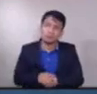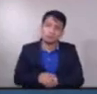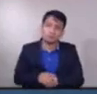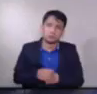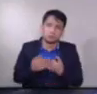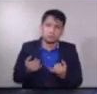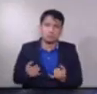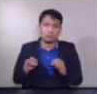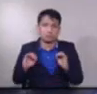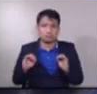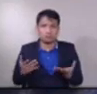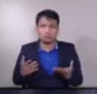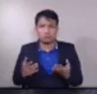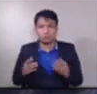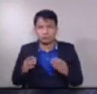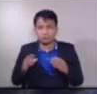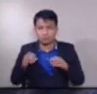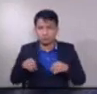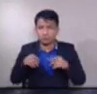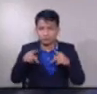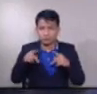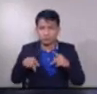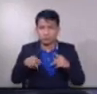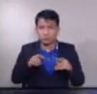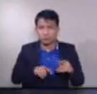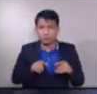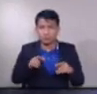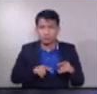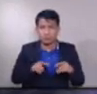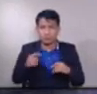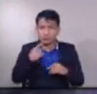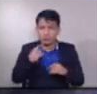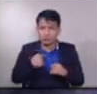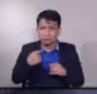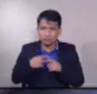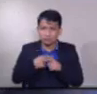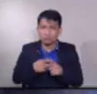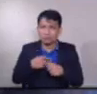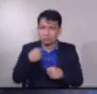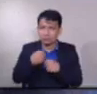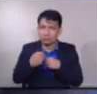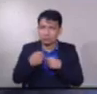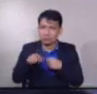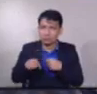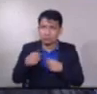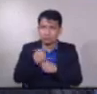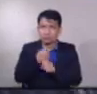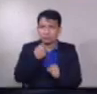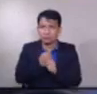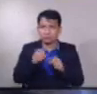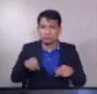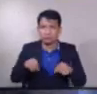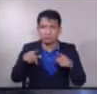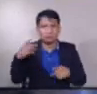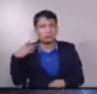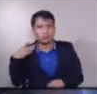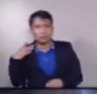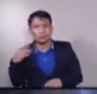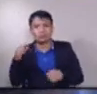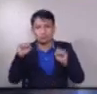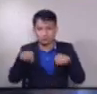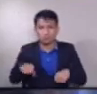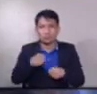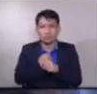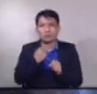now, we can say there are no opportunities. Kaya nga tayo tumatakbo so we can create opportunities. Let us not wait for opportunities. We can create